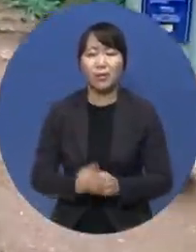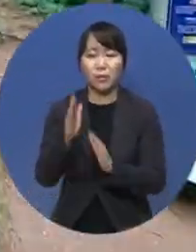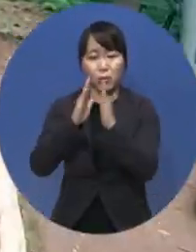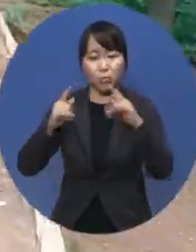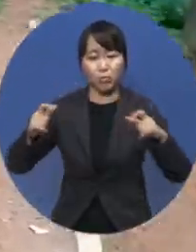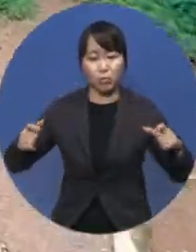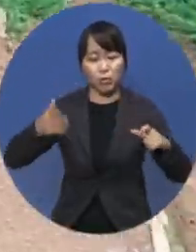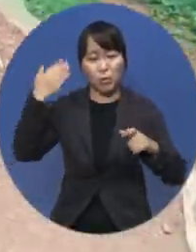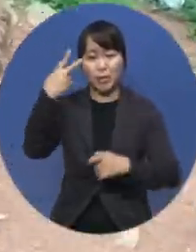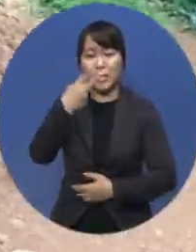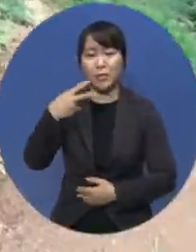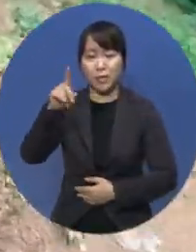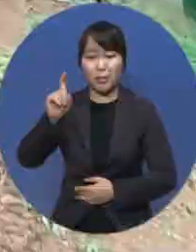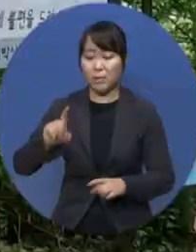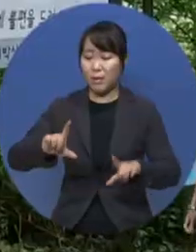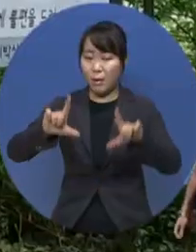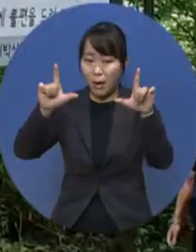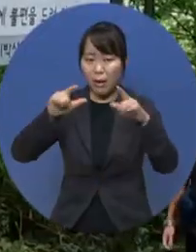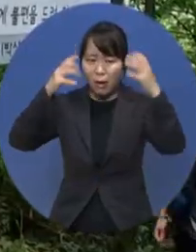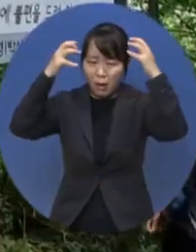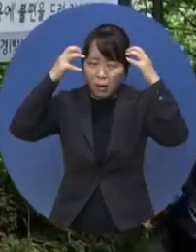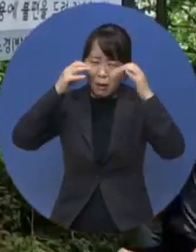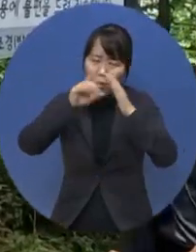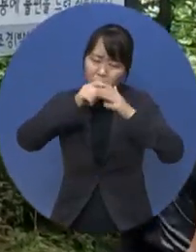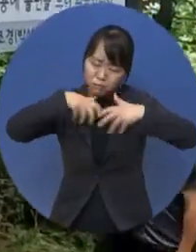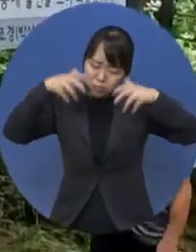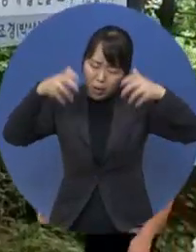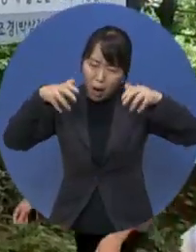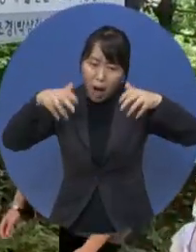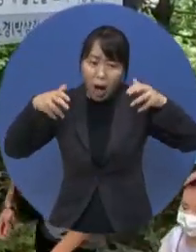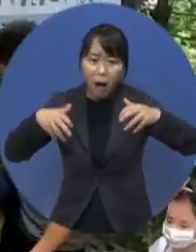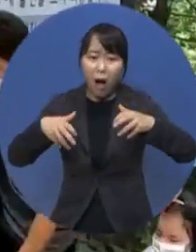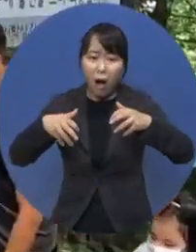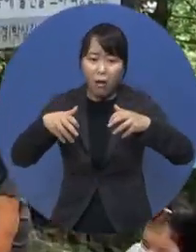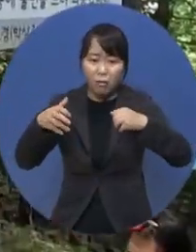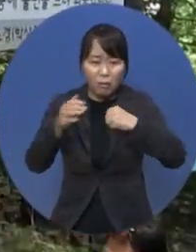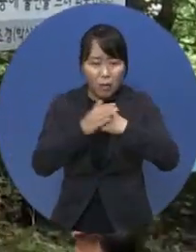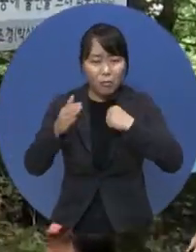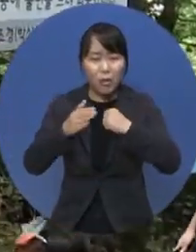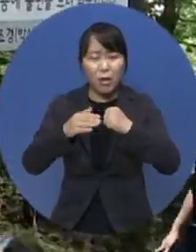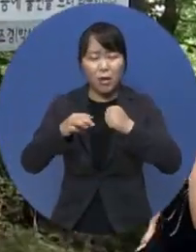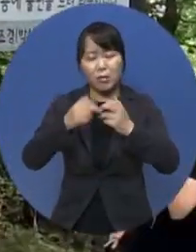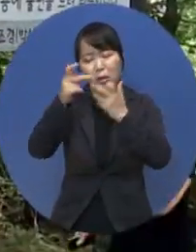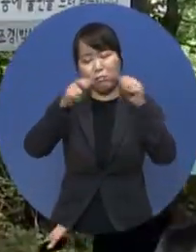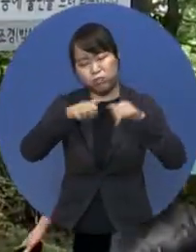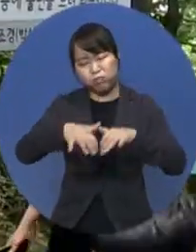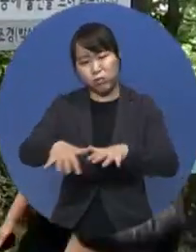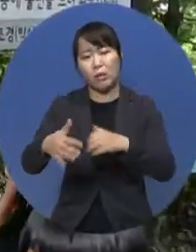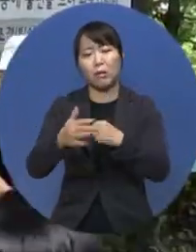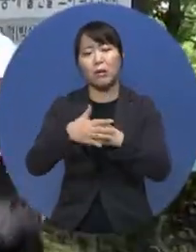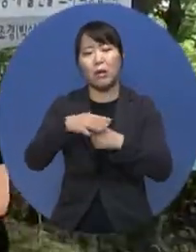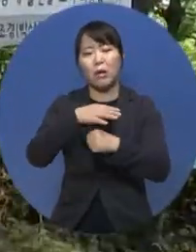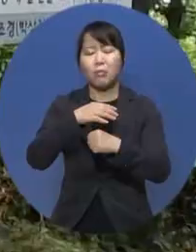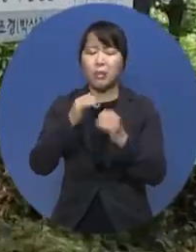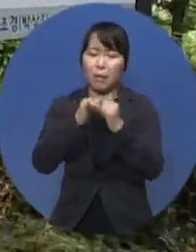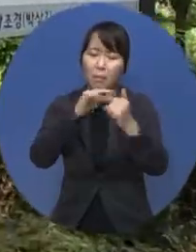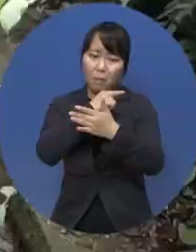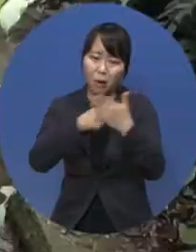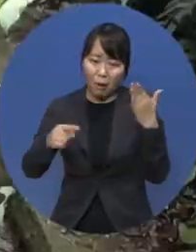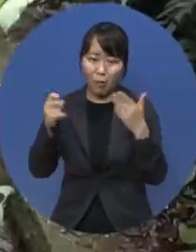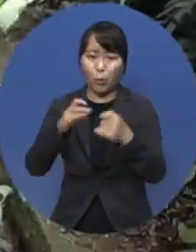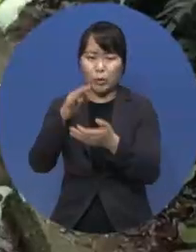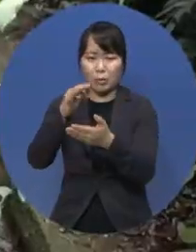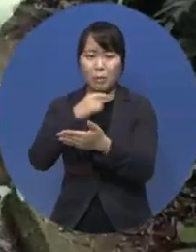지난 2011년 여름철 집중호우로 우면산 산사태가 발생 해 임 양과 재산피해가